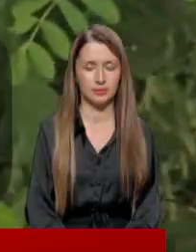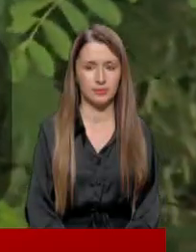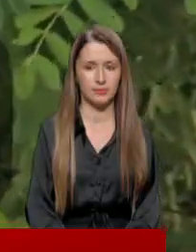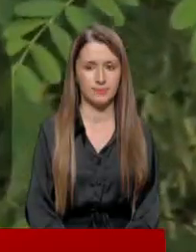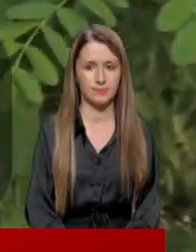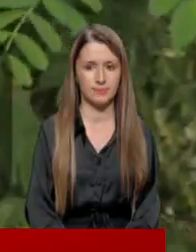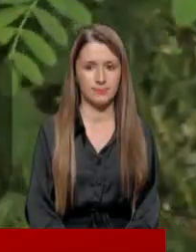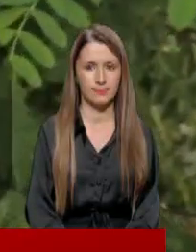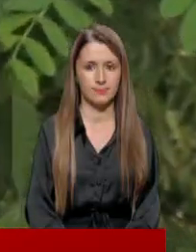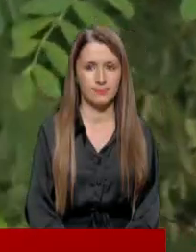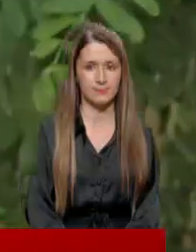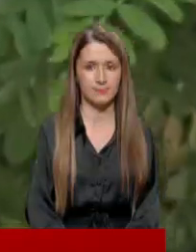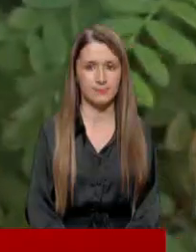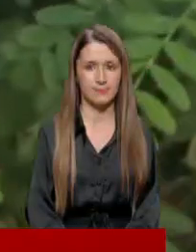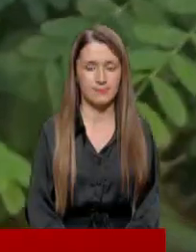Bir tarla satıyor.